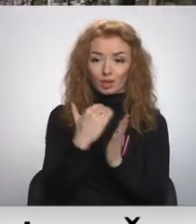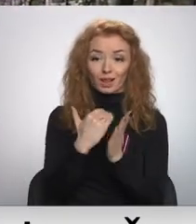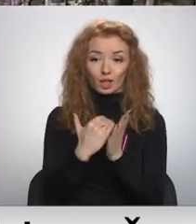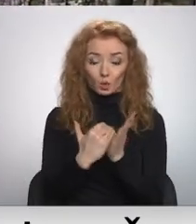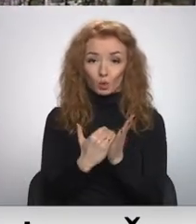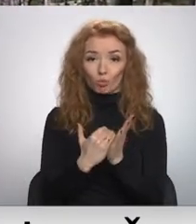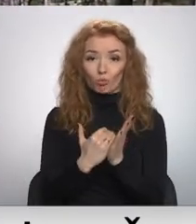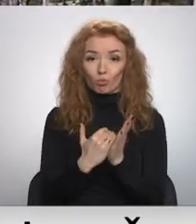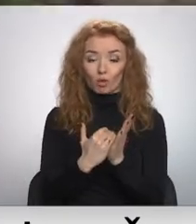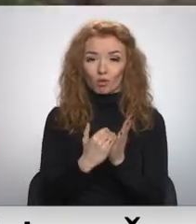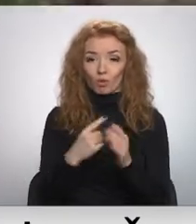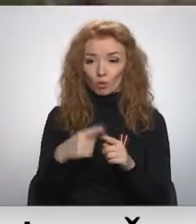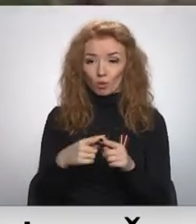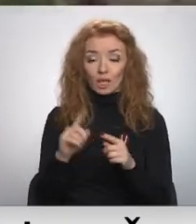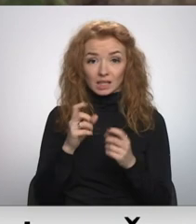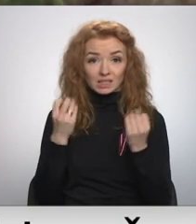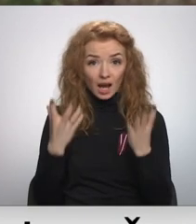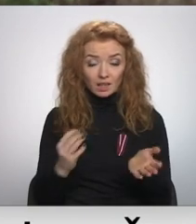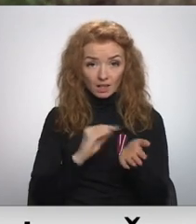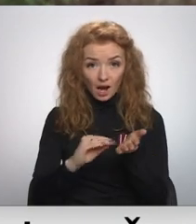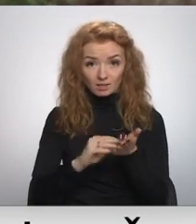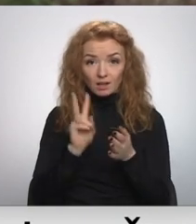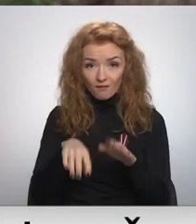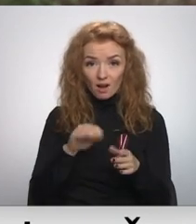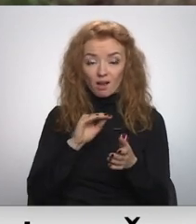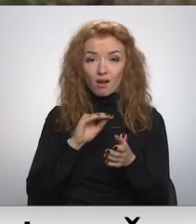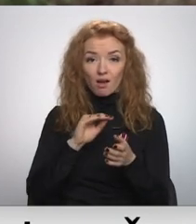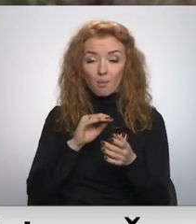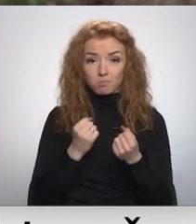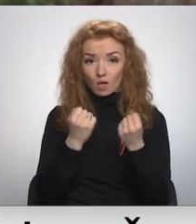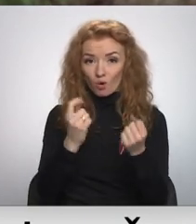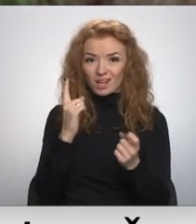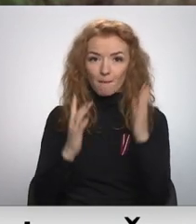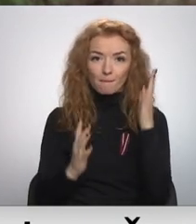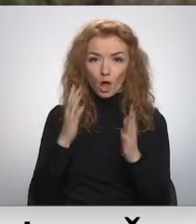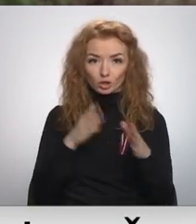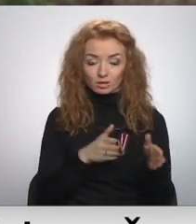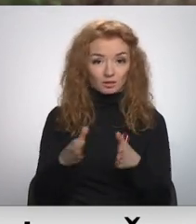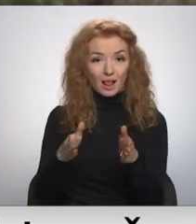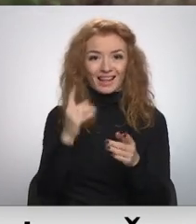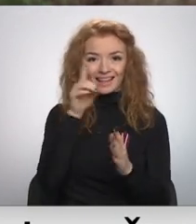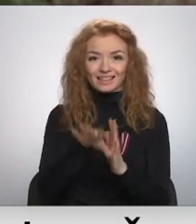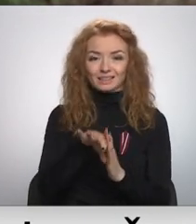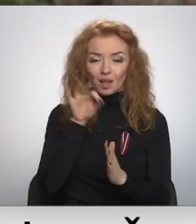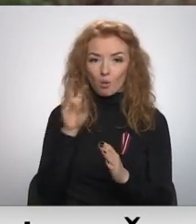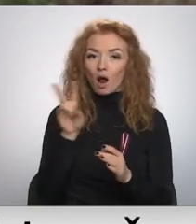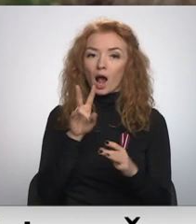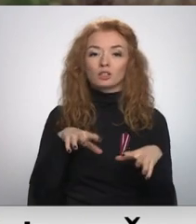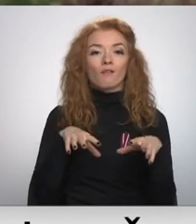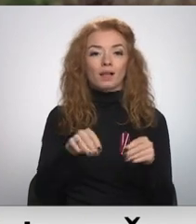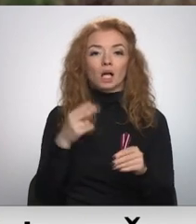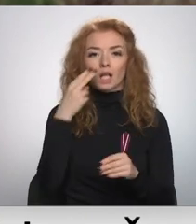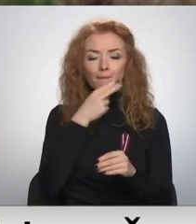kabinetā noteikumi. Skaidri gaiži pasiec, ka drēkst braukt tikai pa meža ceļiem. Un izņēmumi ir tīm, kas veic saimniecisko